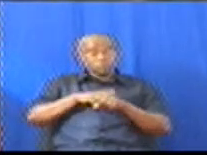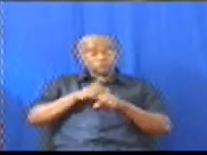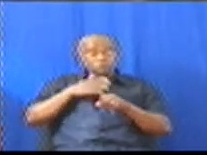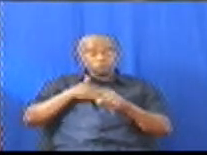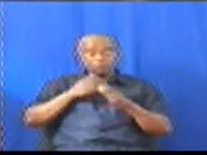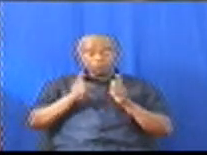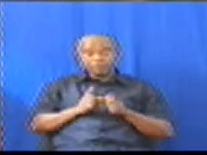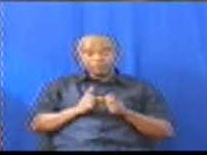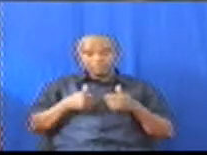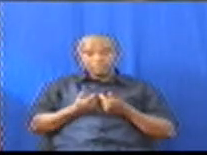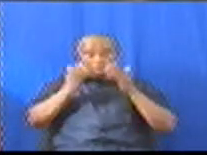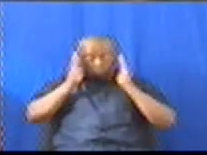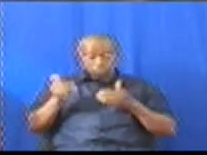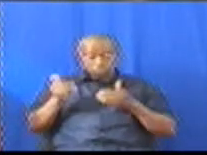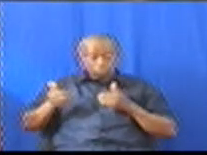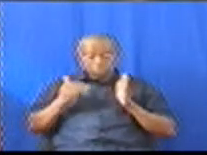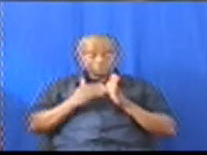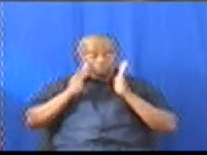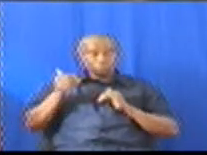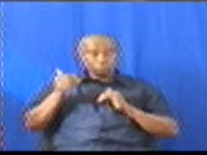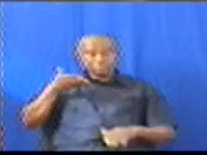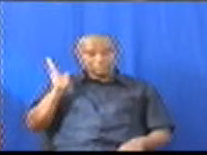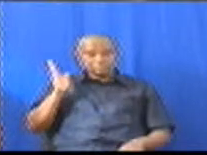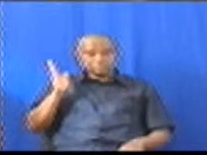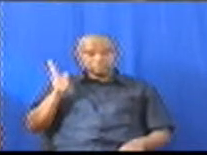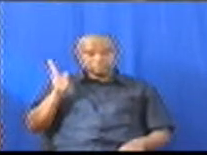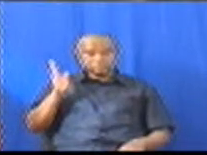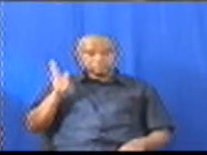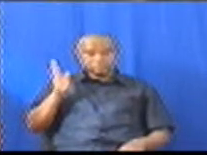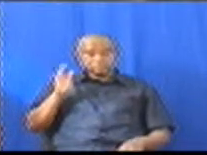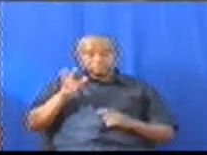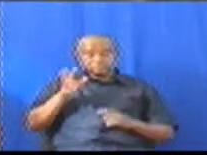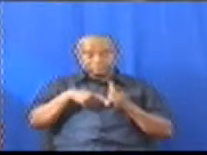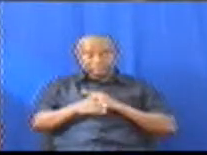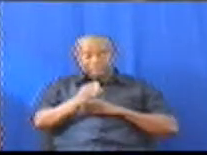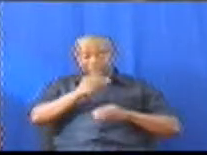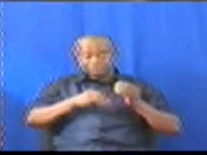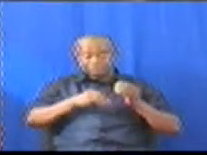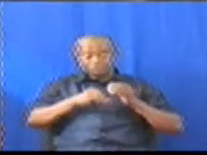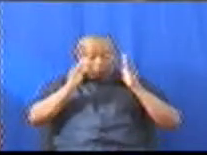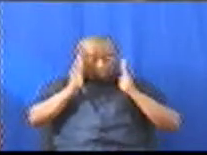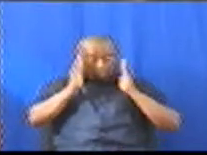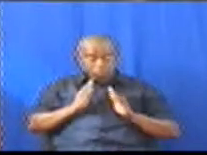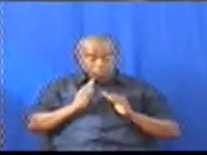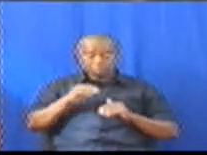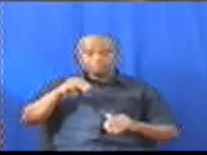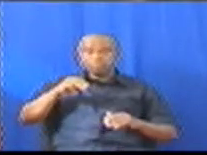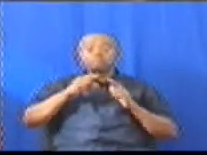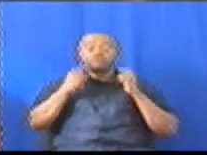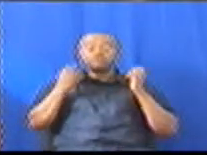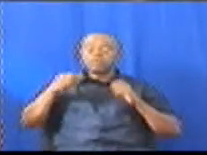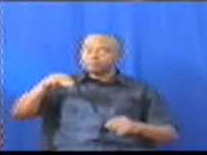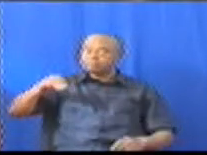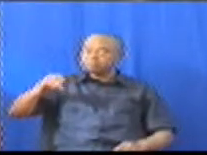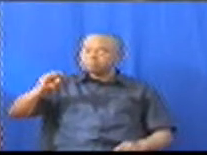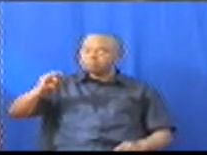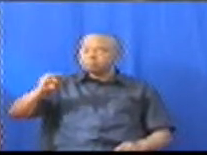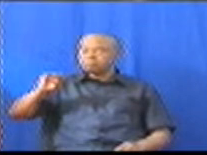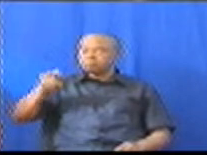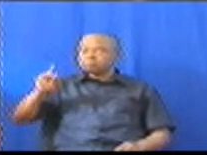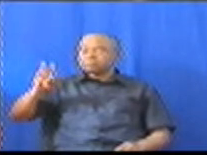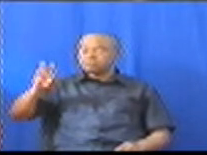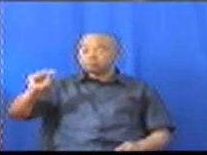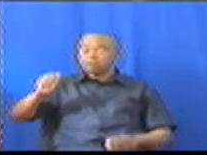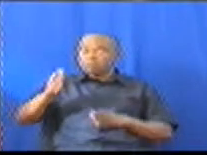mfupi, mheshimiwa mwanasheria mkuu wa serikali kwenye mchango wa mheshimiwa Msigwa kuhusu